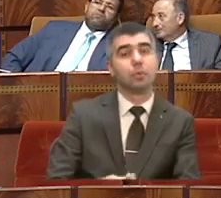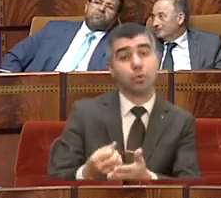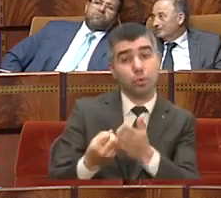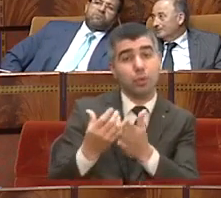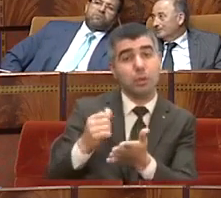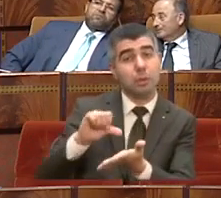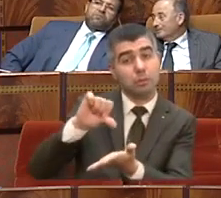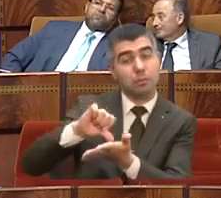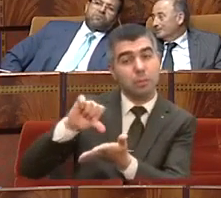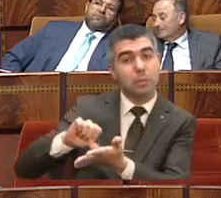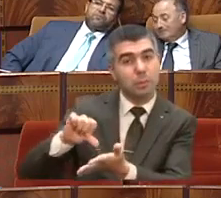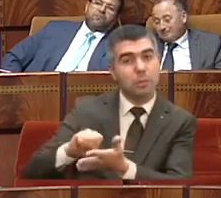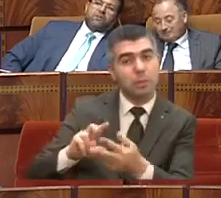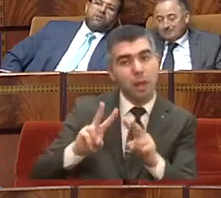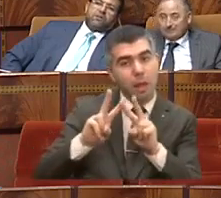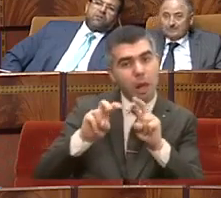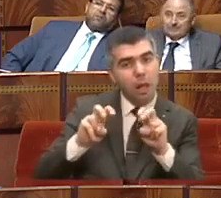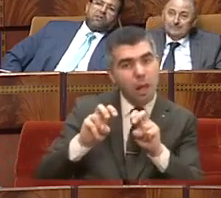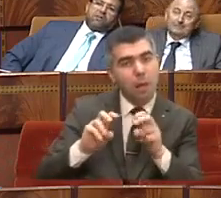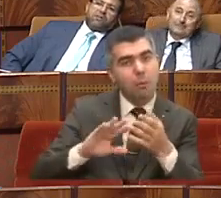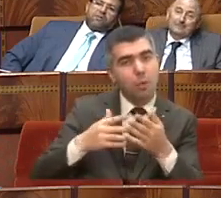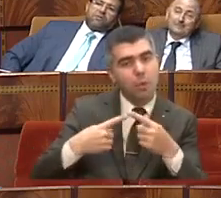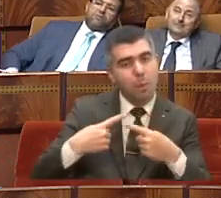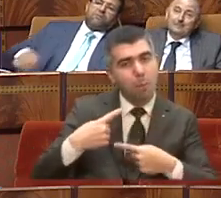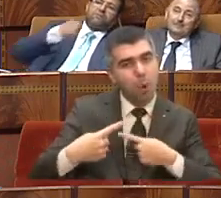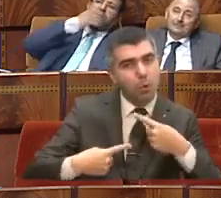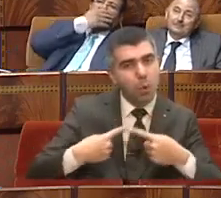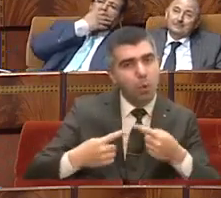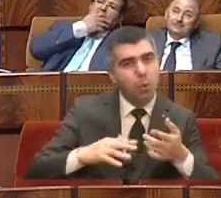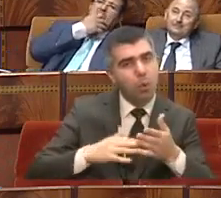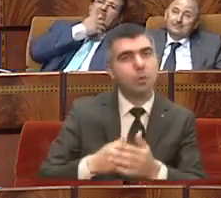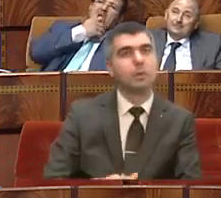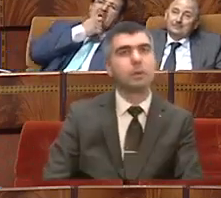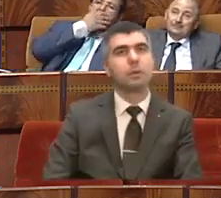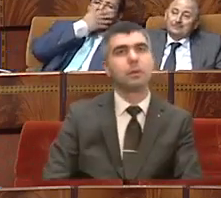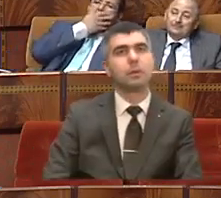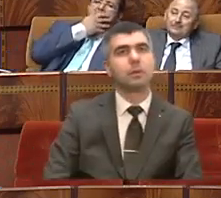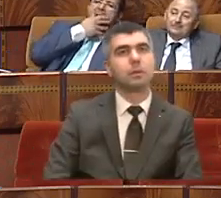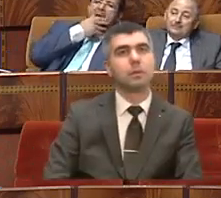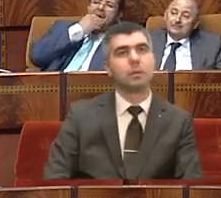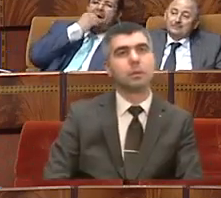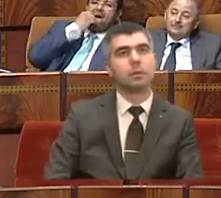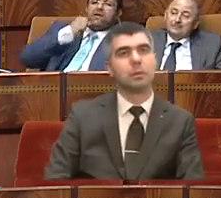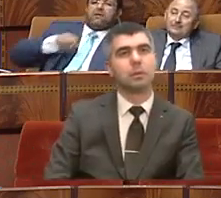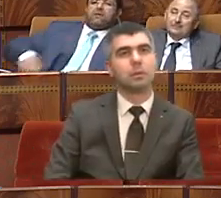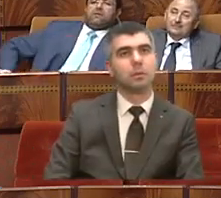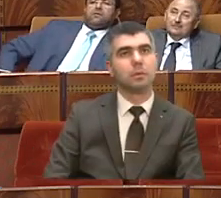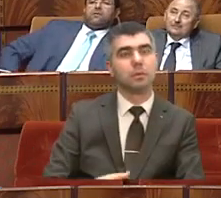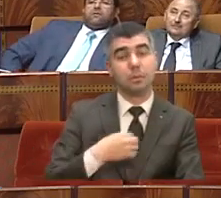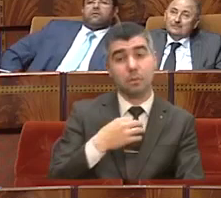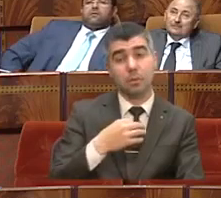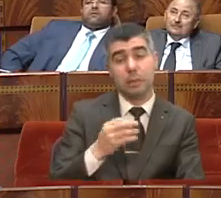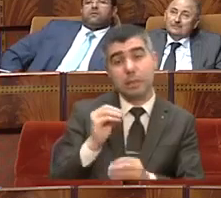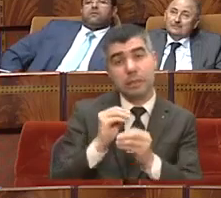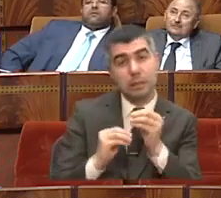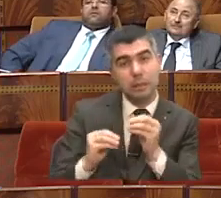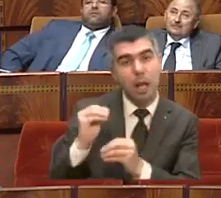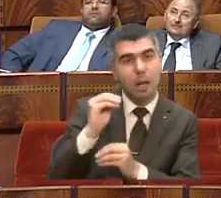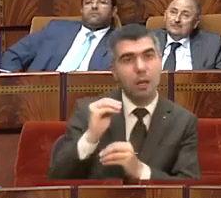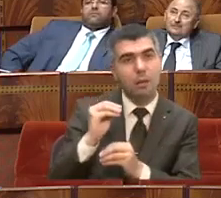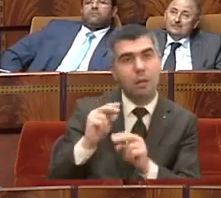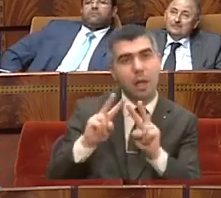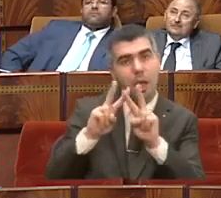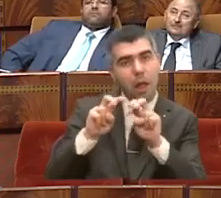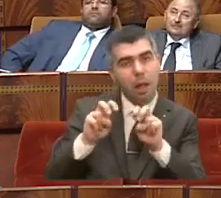أخرى للافتحاص التقني. لذا وجب كيف قلنا الزيادة في